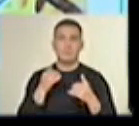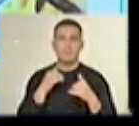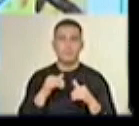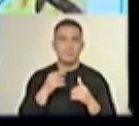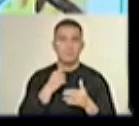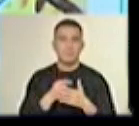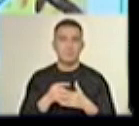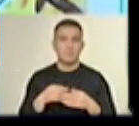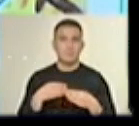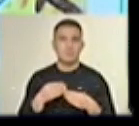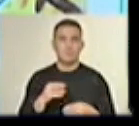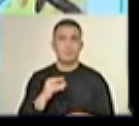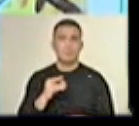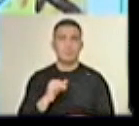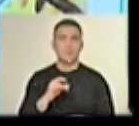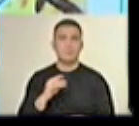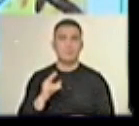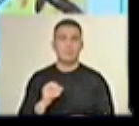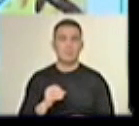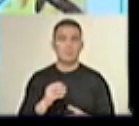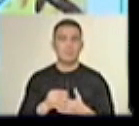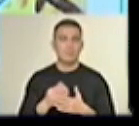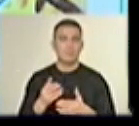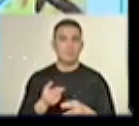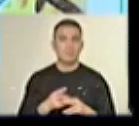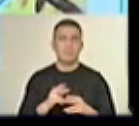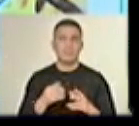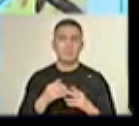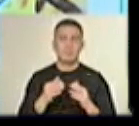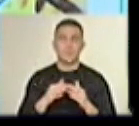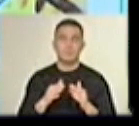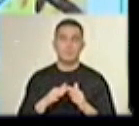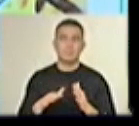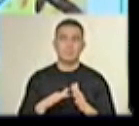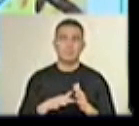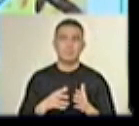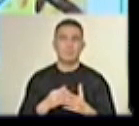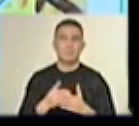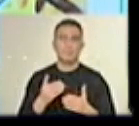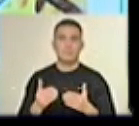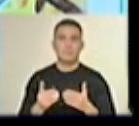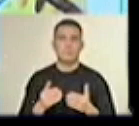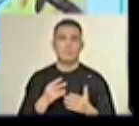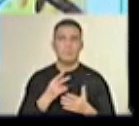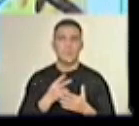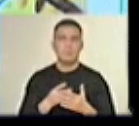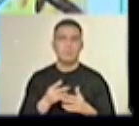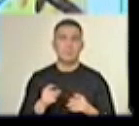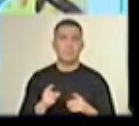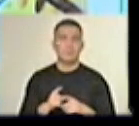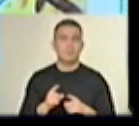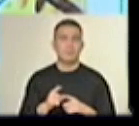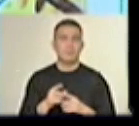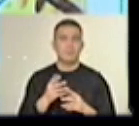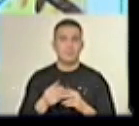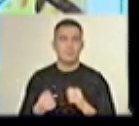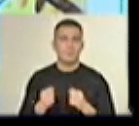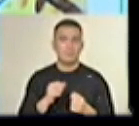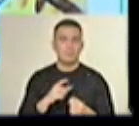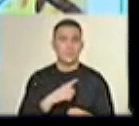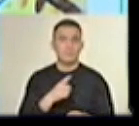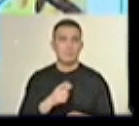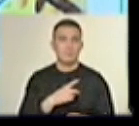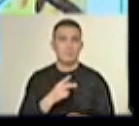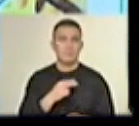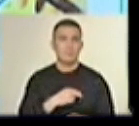доить, и Журка с ней, она в огород, и Журке там надо, и тоже на полевые колхозные работы